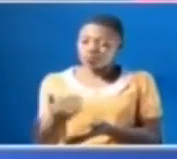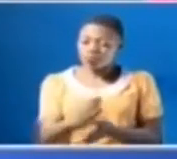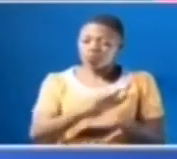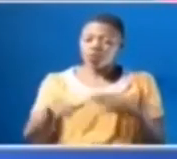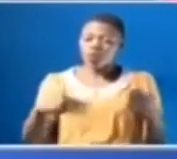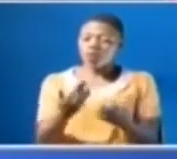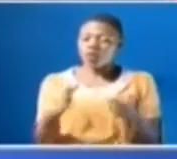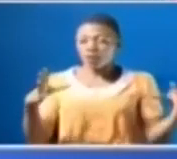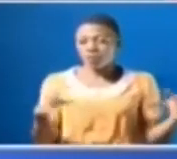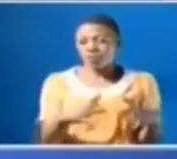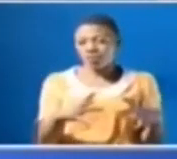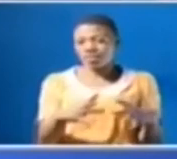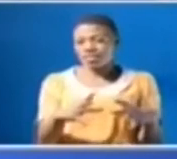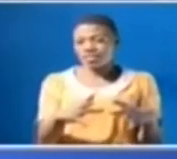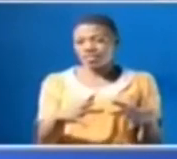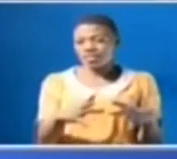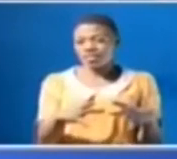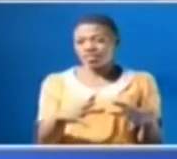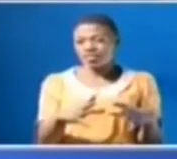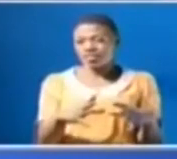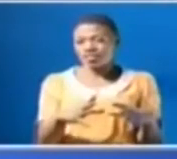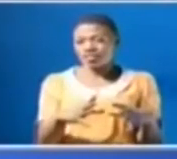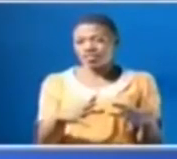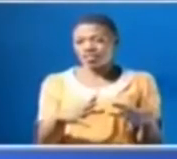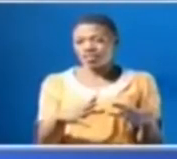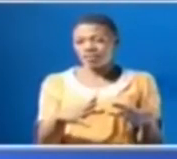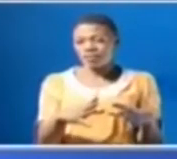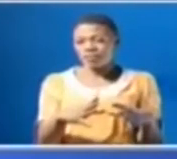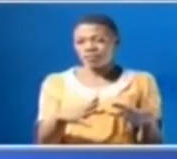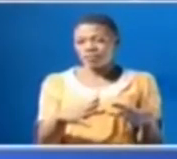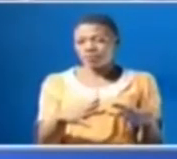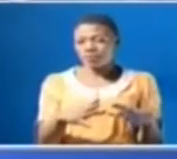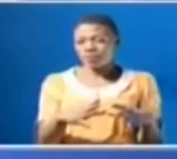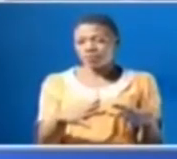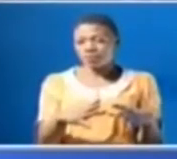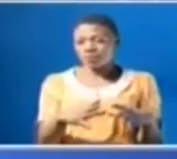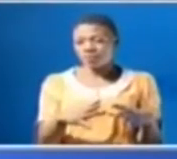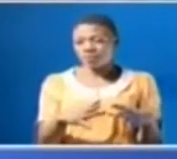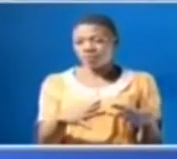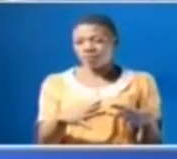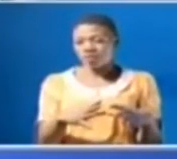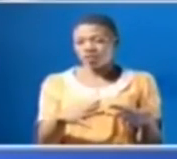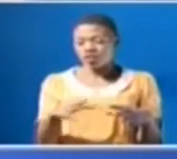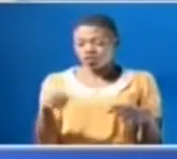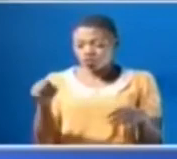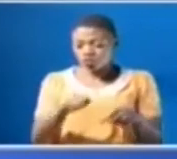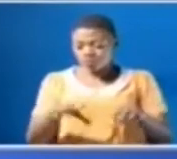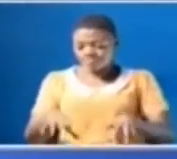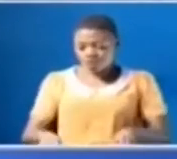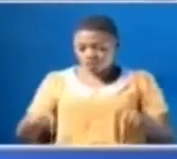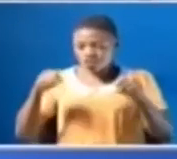waajiri ambao watakao waajiri hawa wanafunzi wakifuzu waweze kuwa na nani? Waweze kama washikadau waseme ni